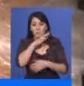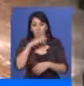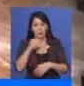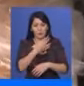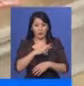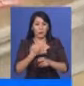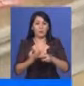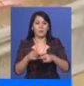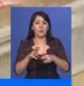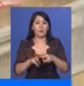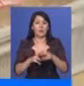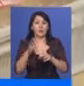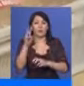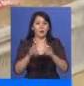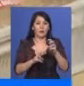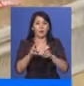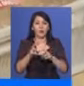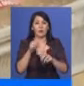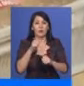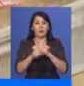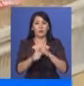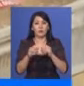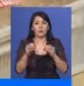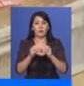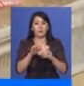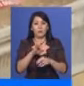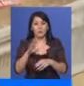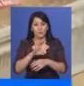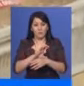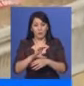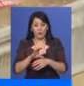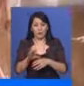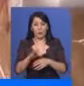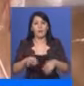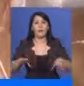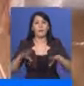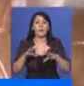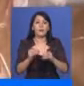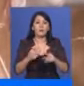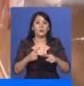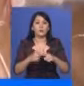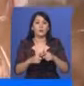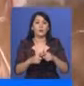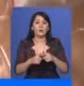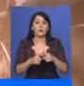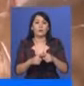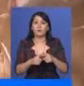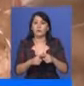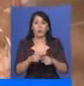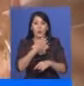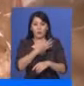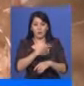бірі. Сондықтан да кәсіпорында күн сайын бұл нанның 10 тоннасы шығарылады. Өнімнің бірегейлігі жартылай фабрикаттың жетілуі үшін артық